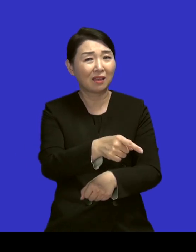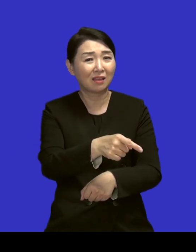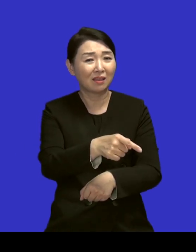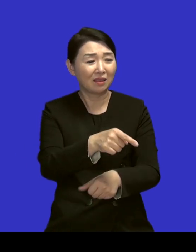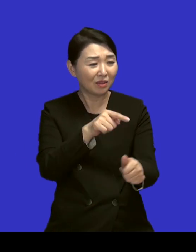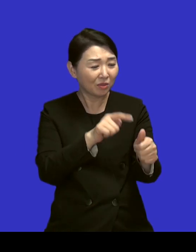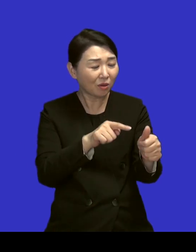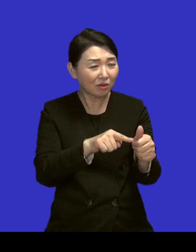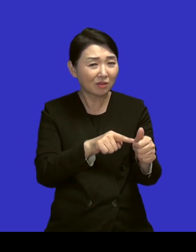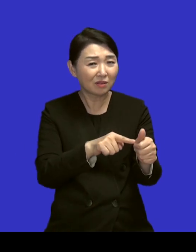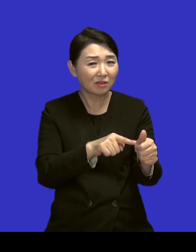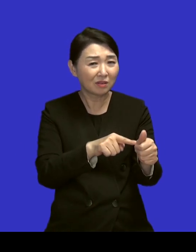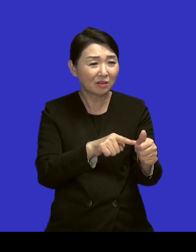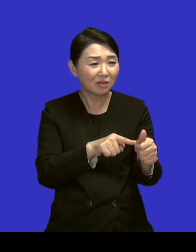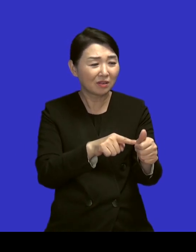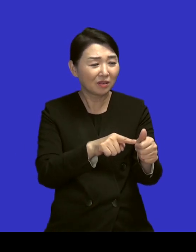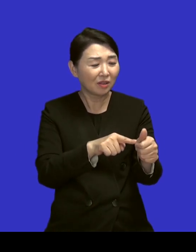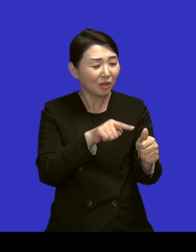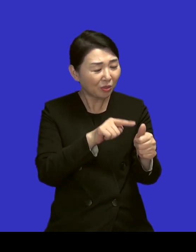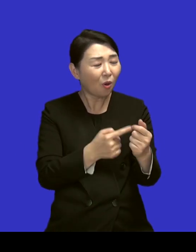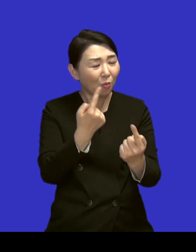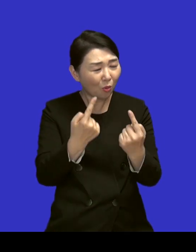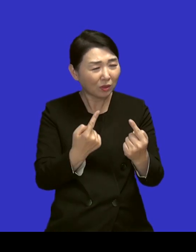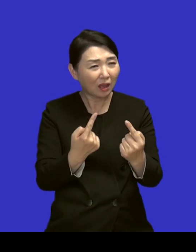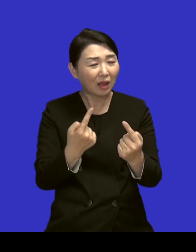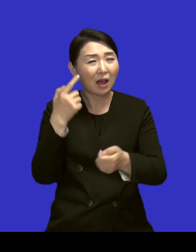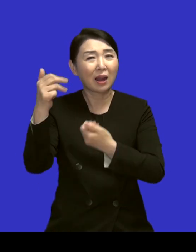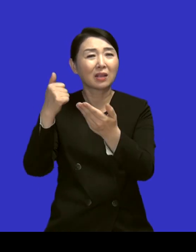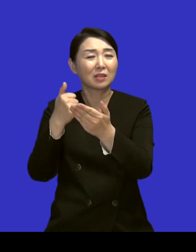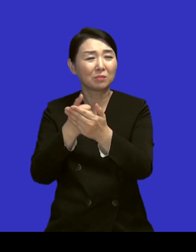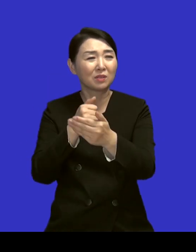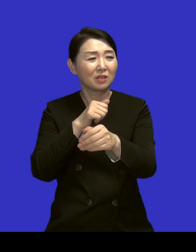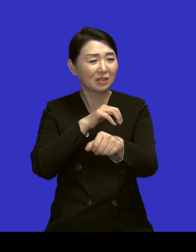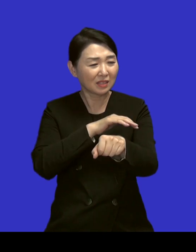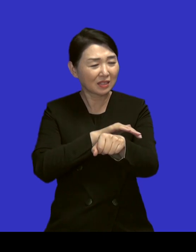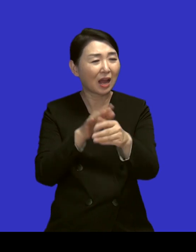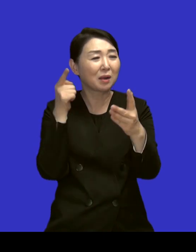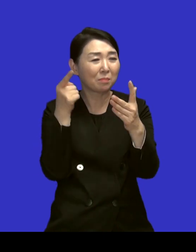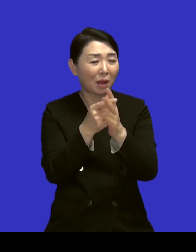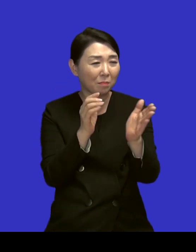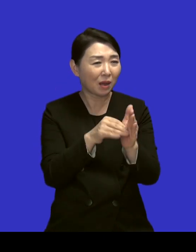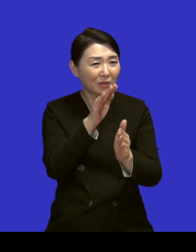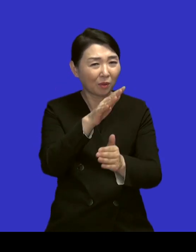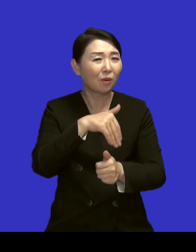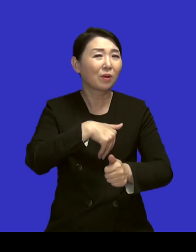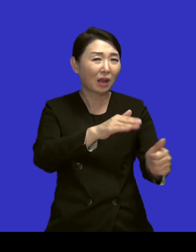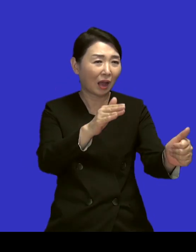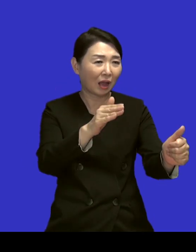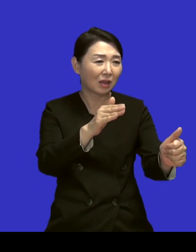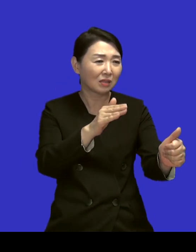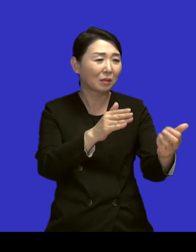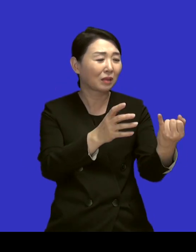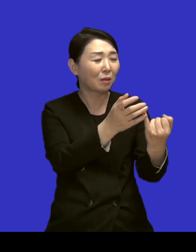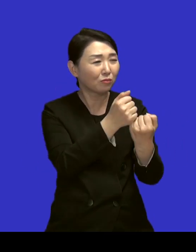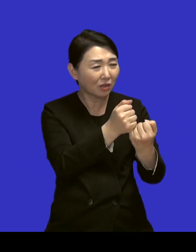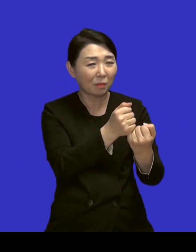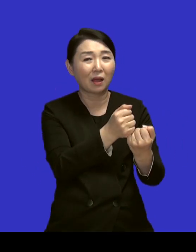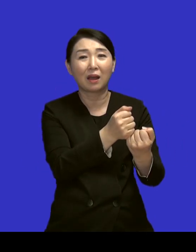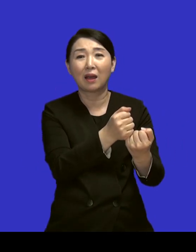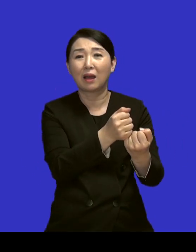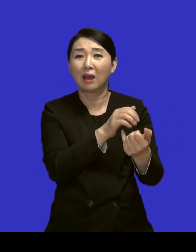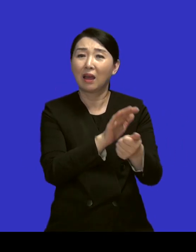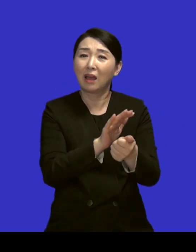그런 너를 내가 너보다 널 더 잘 알아. 그러니까 너가 가줘야 돼. 너가 가서 붙잡아 줘야 돼.